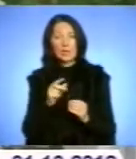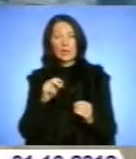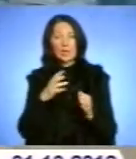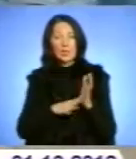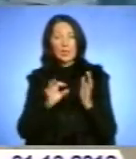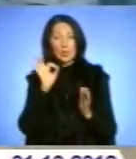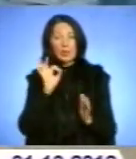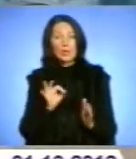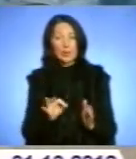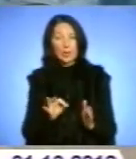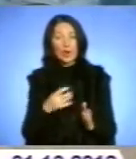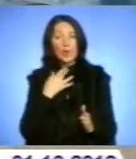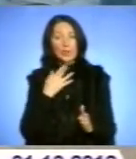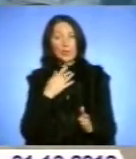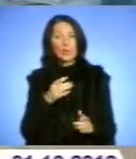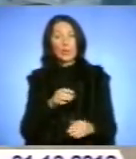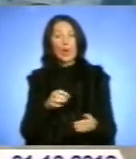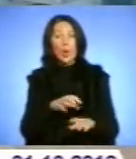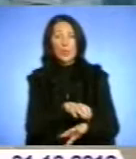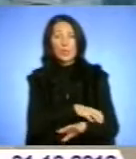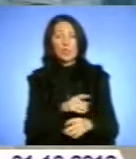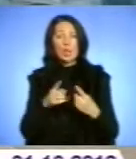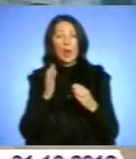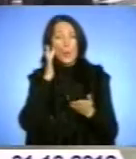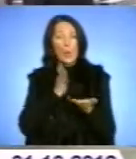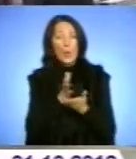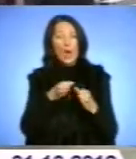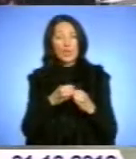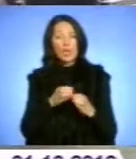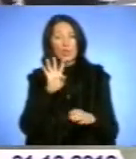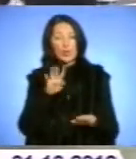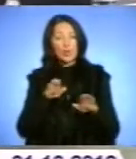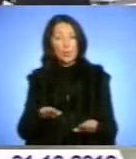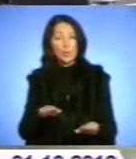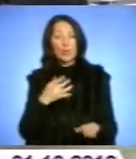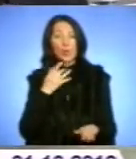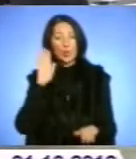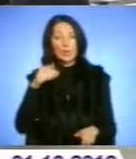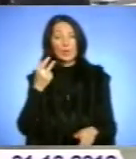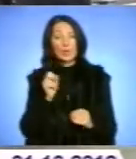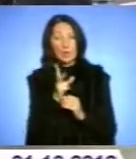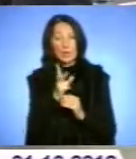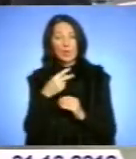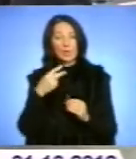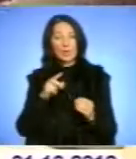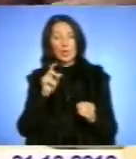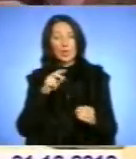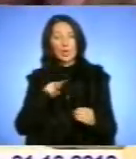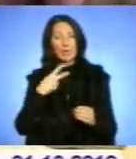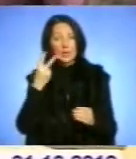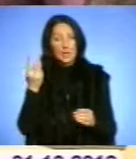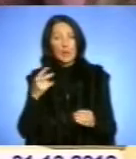13,90% голосів. Комуністична партія України на четвертому місці. За неї проголосували 13,22%